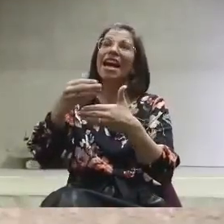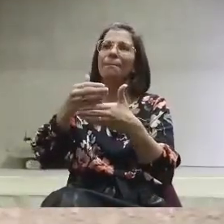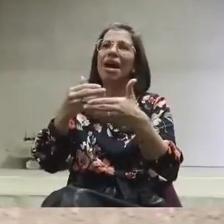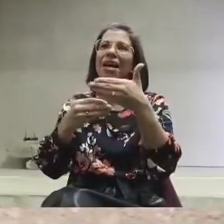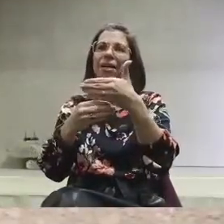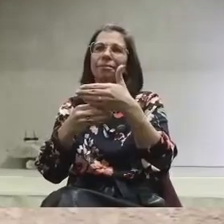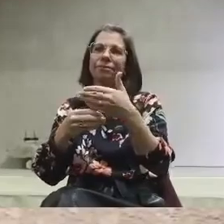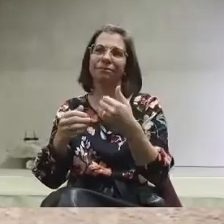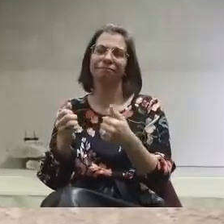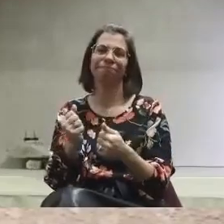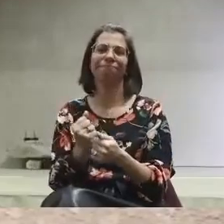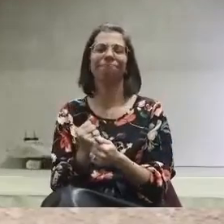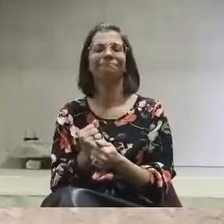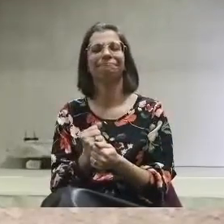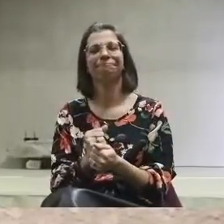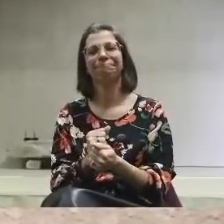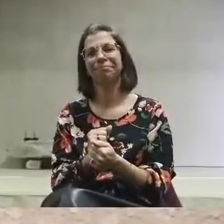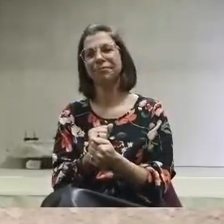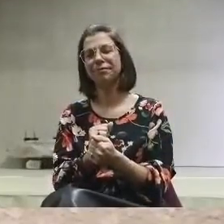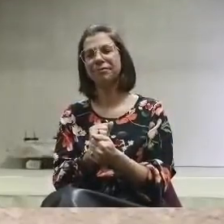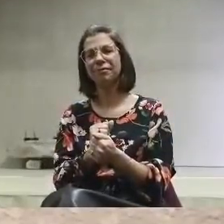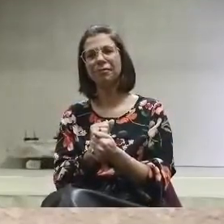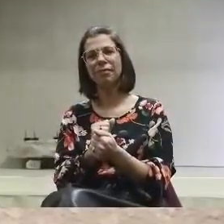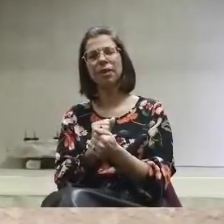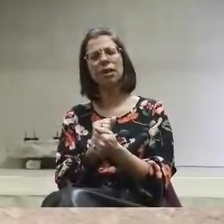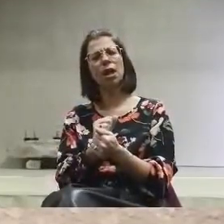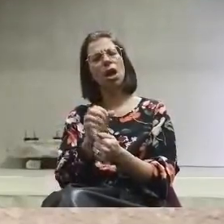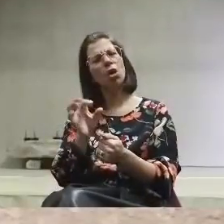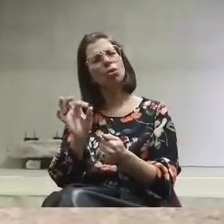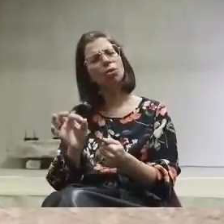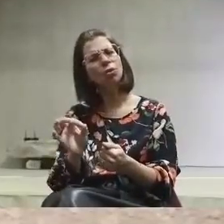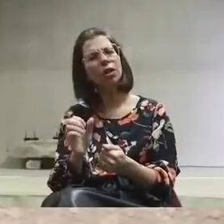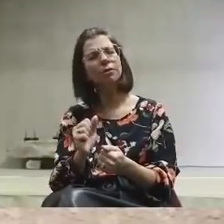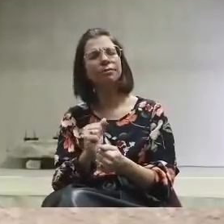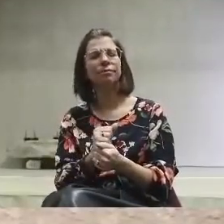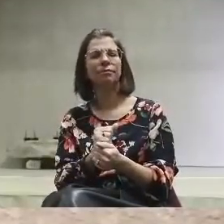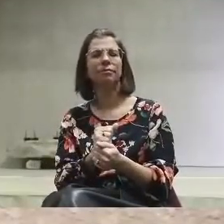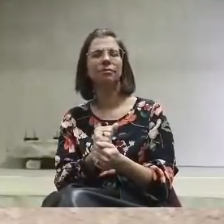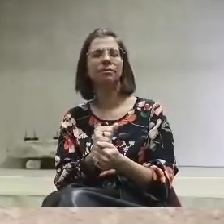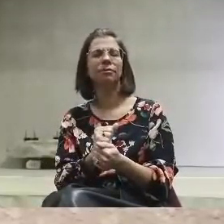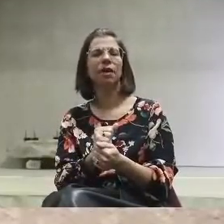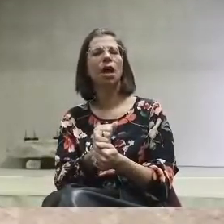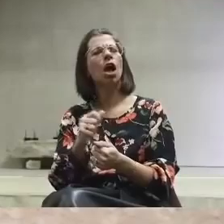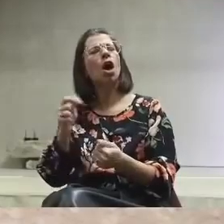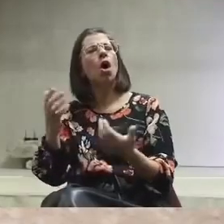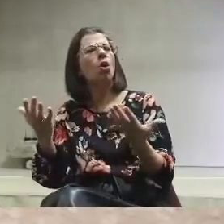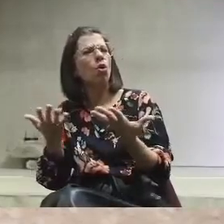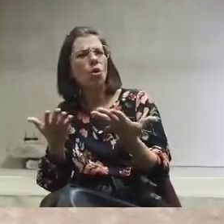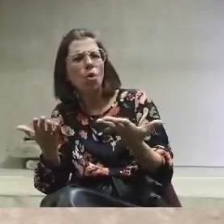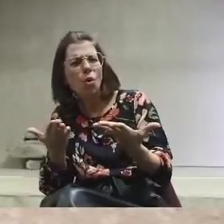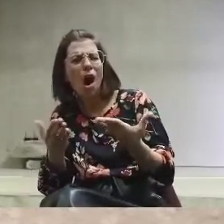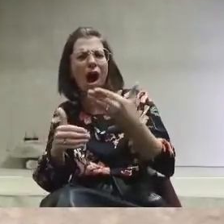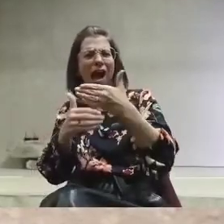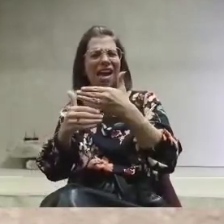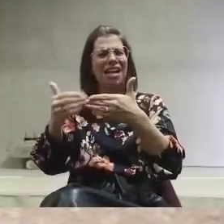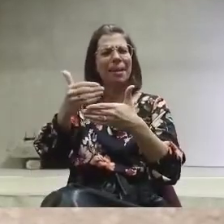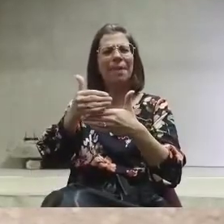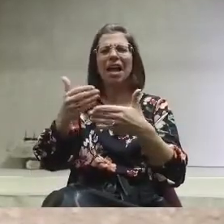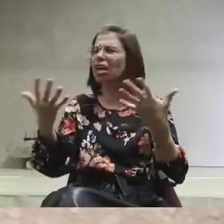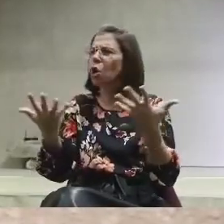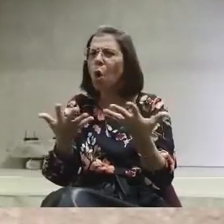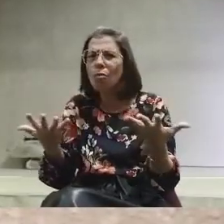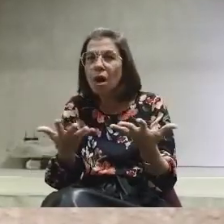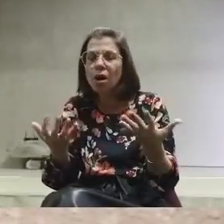choses indélébiles, qui ne peut pas être effacé, qui ne peut pas être rattrapé par les